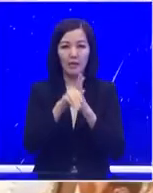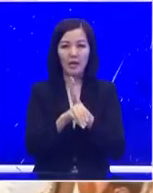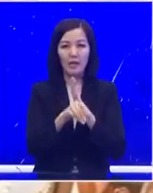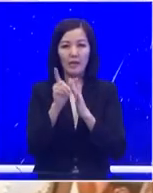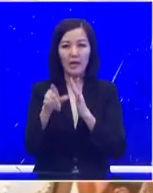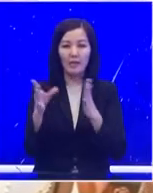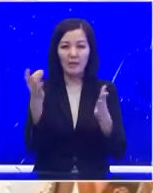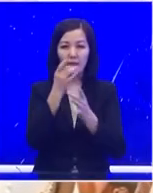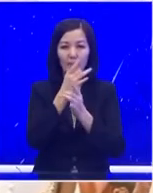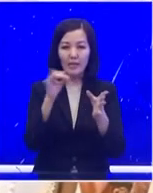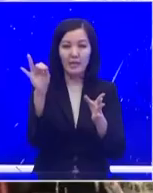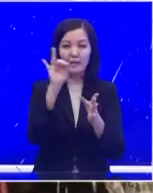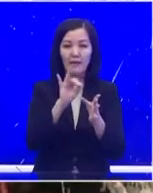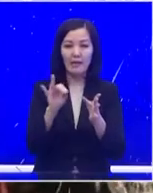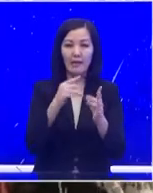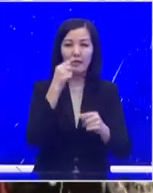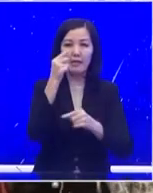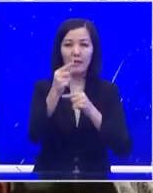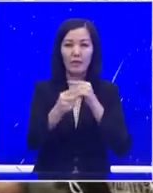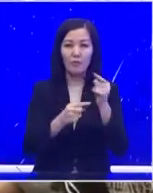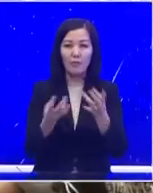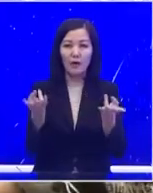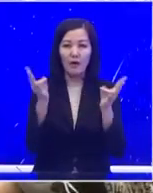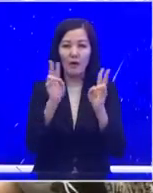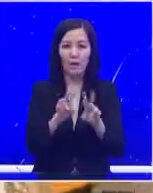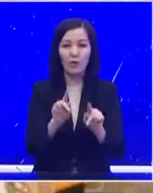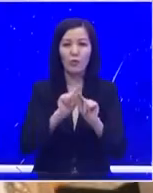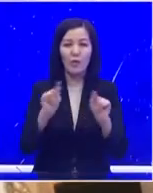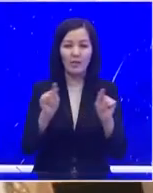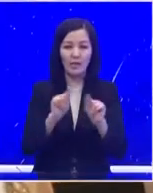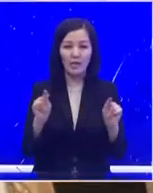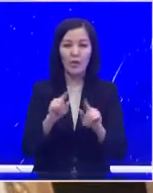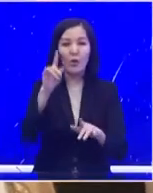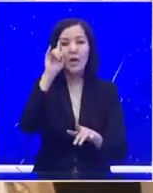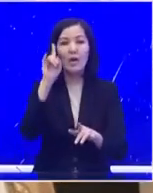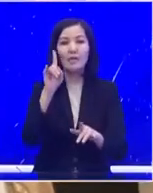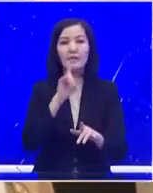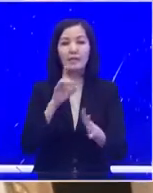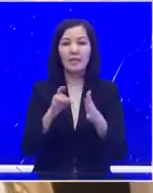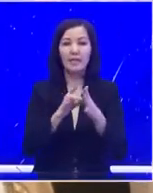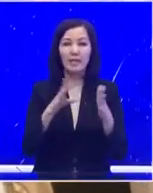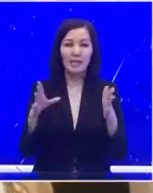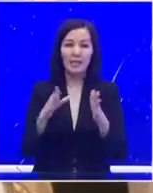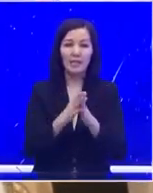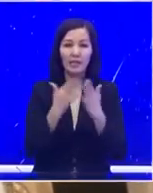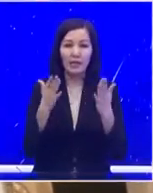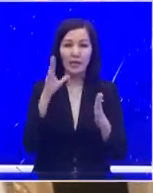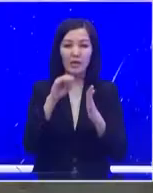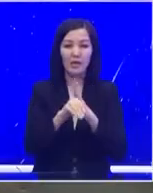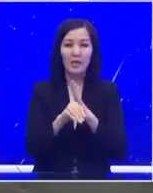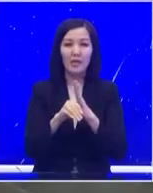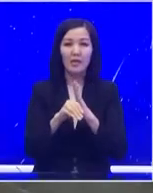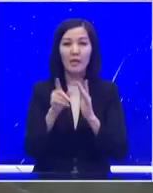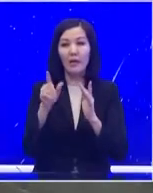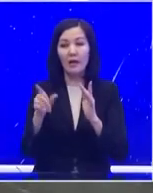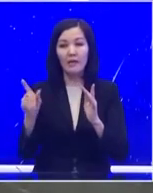мен мәдениетін келер ұрпаққа үлгетіп көрсету, насихаттау. Қазақстандық Гиннестің тізіміне осыған дейін жекелеген